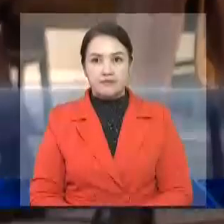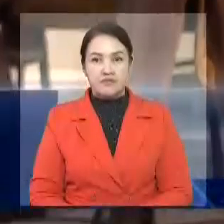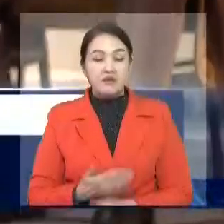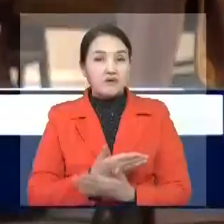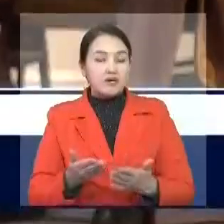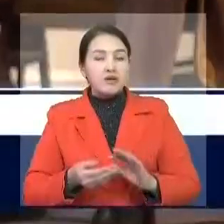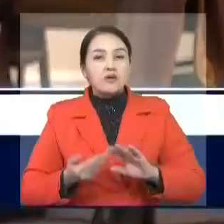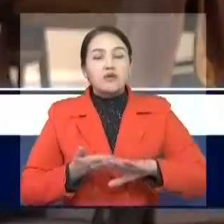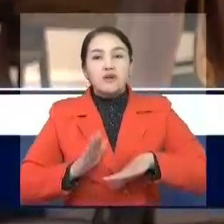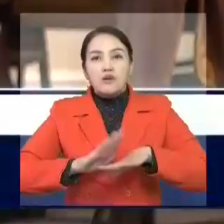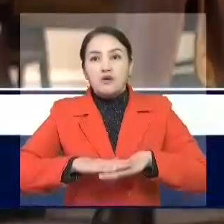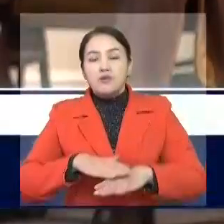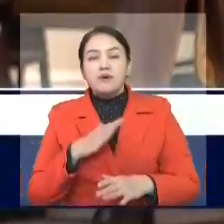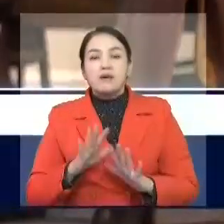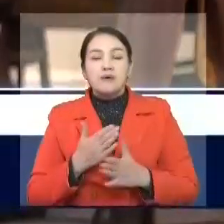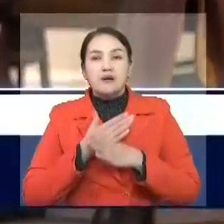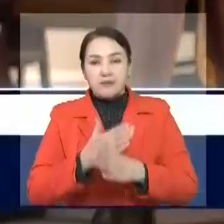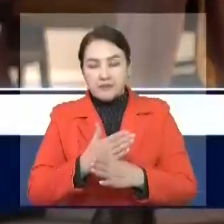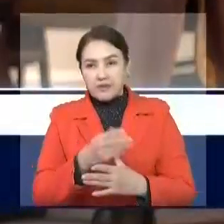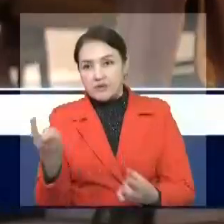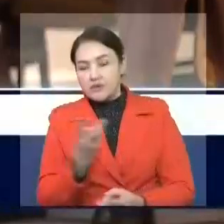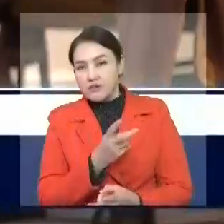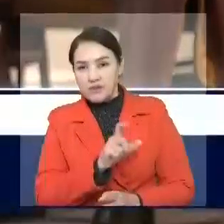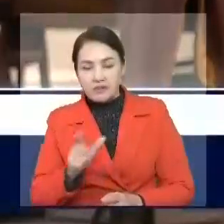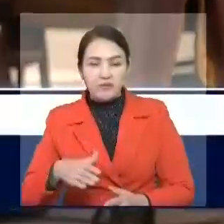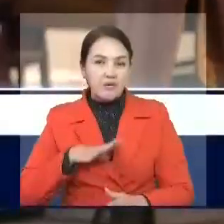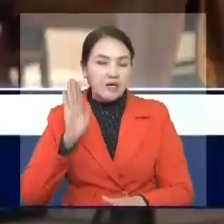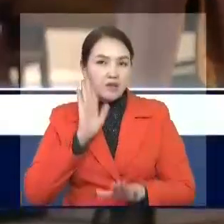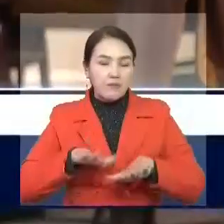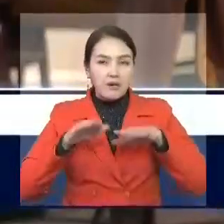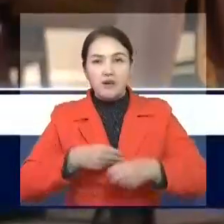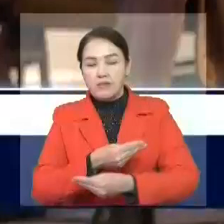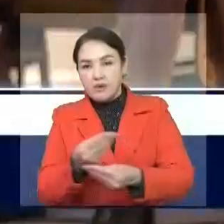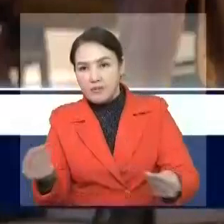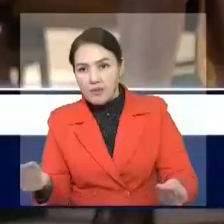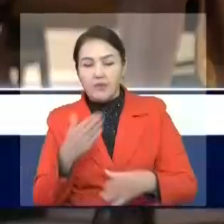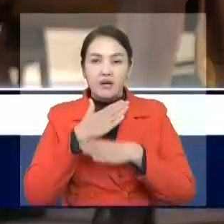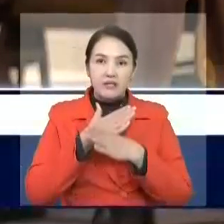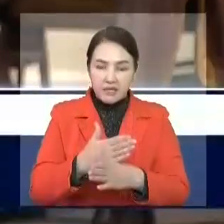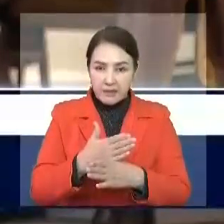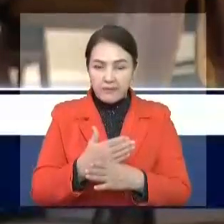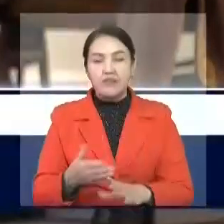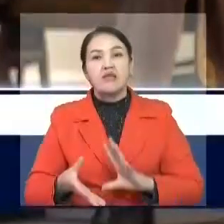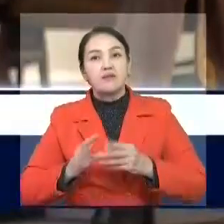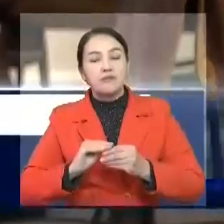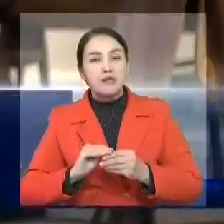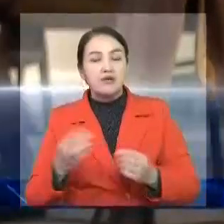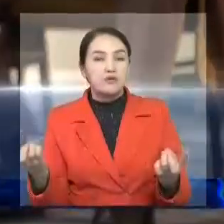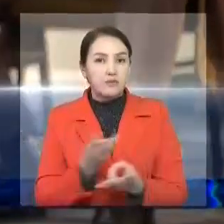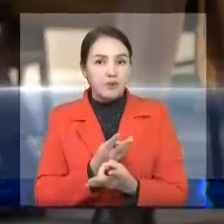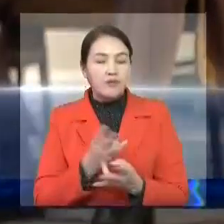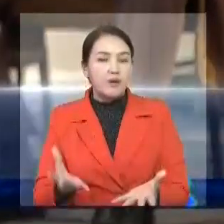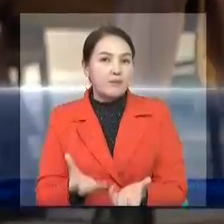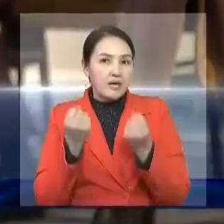Вы в трудный момент протянули руку помощи нуждающимся. Когда был паводок, вы распространяли гуманитарную помощь и в целом оказывали